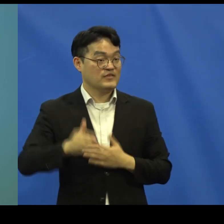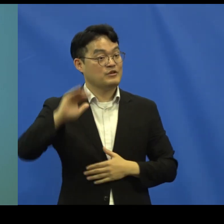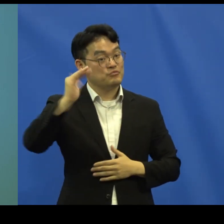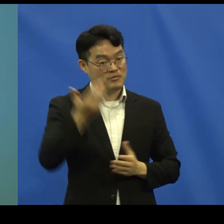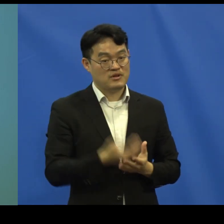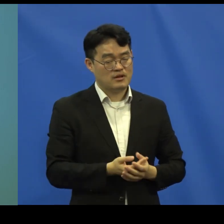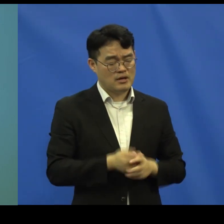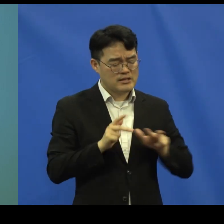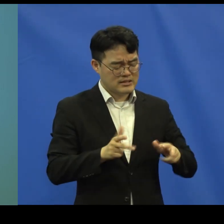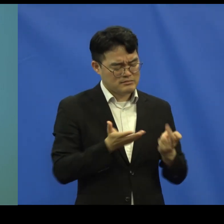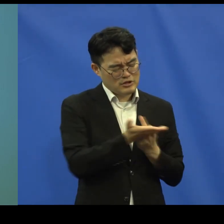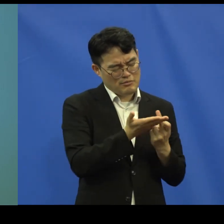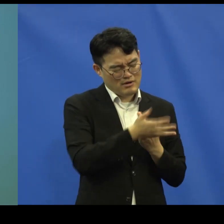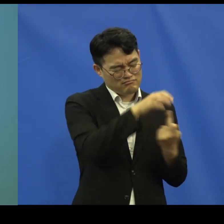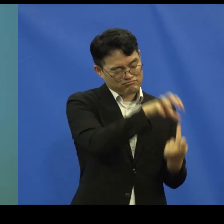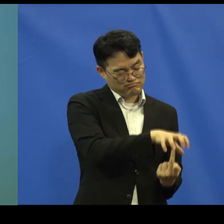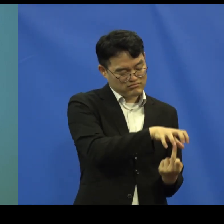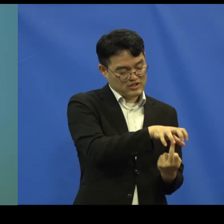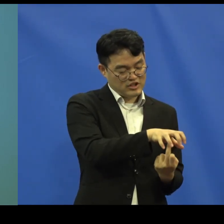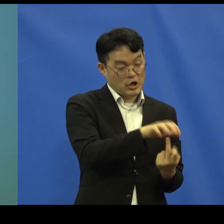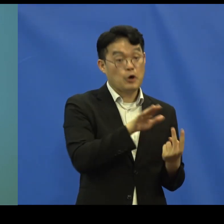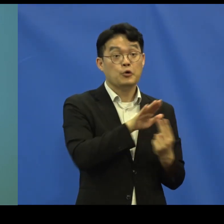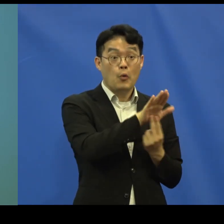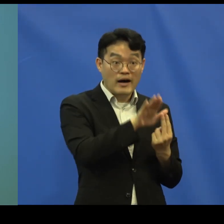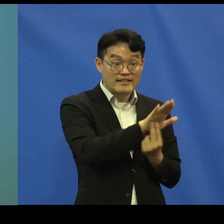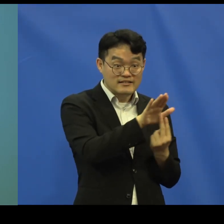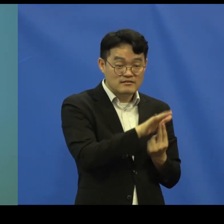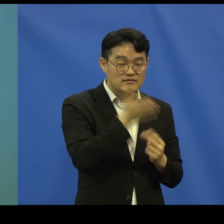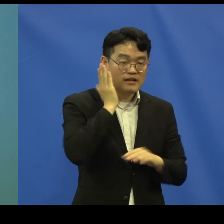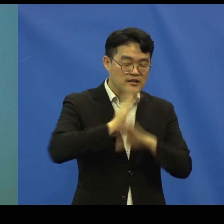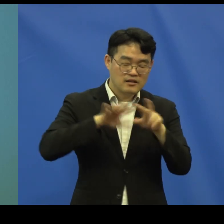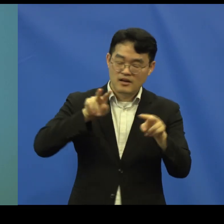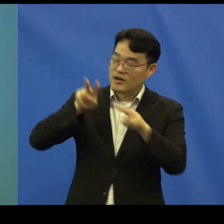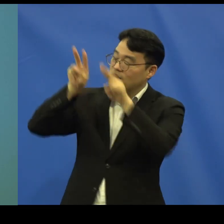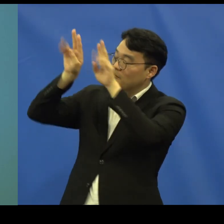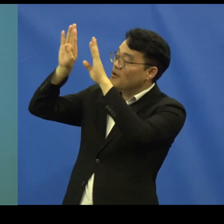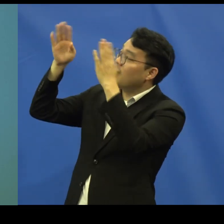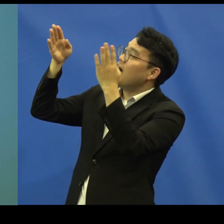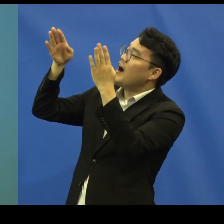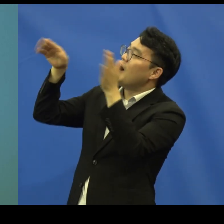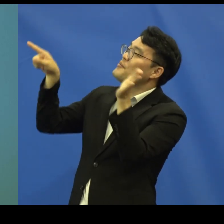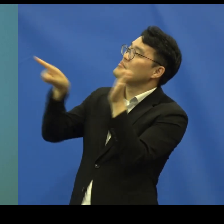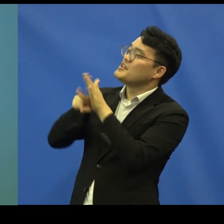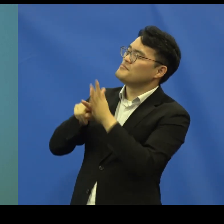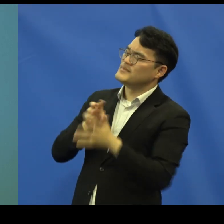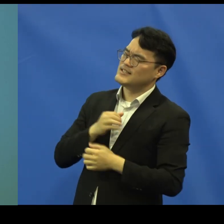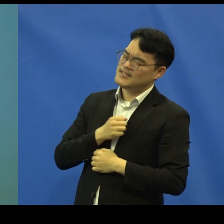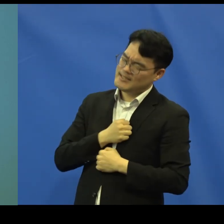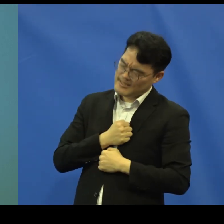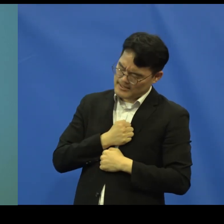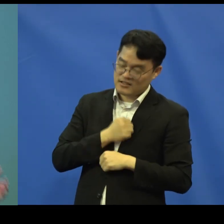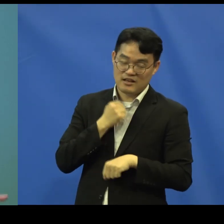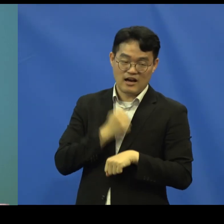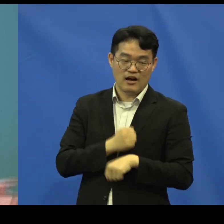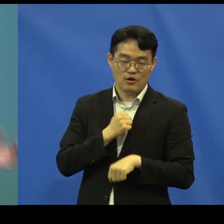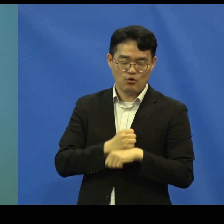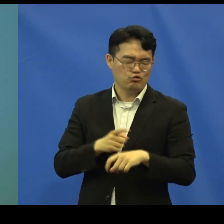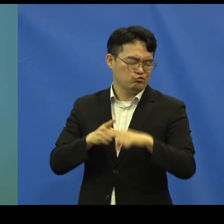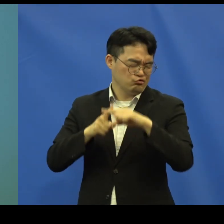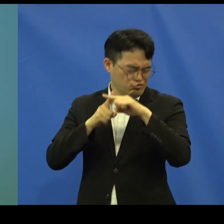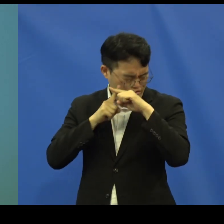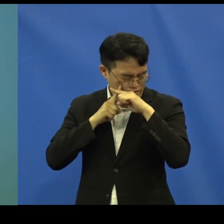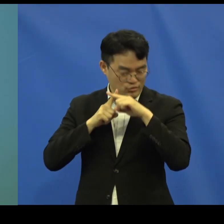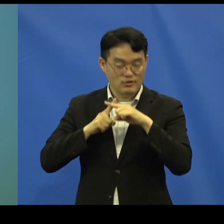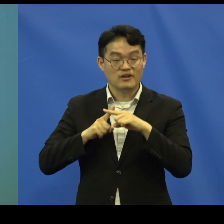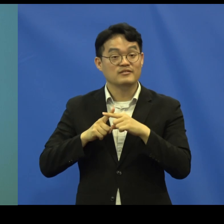하늘의 환상, 그 비전을 보고 그런 마지막까지 믿음의 길을 지키고 주님 앞에 섰습니다. 오늘 이 땅을 살아갈 때 이 바벨론의